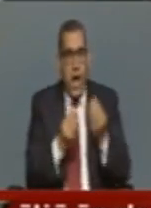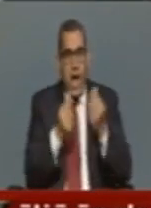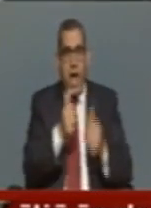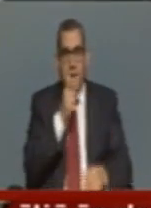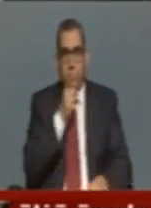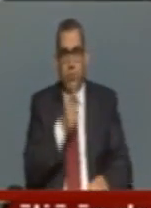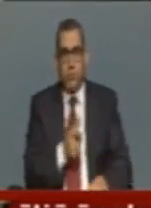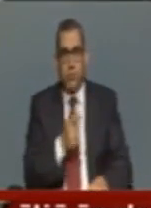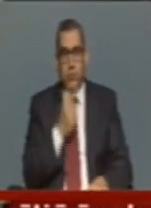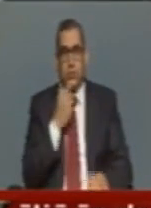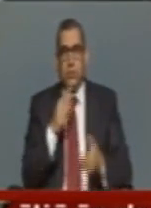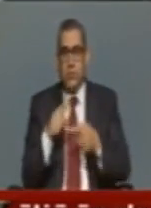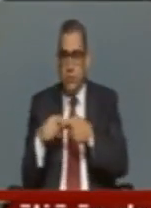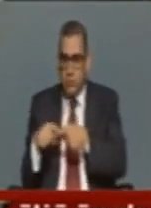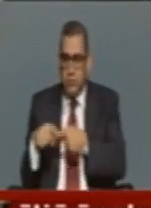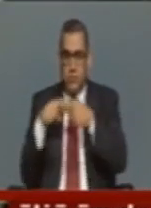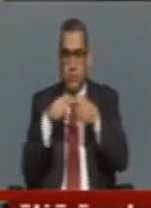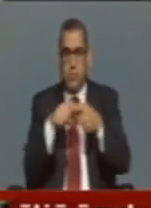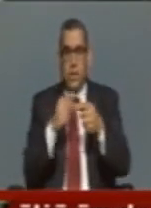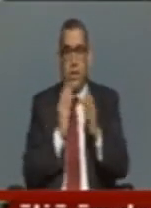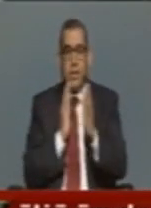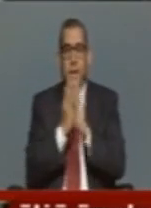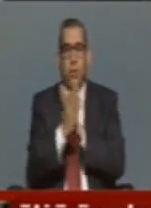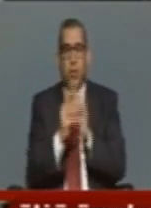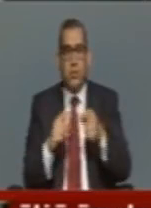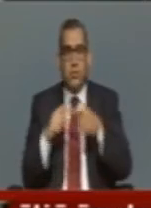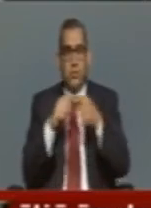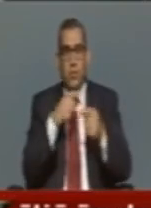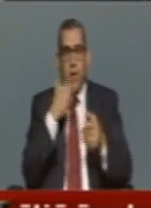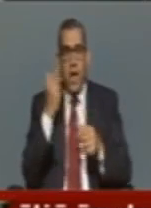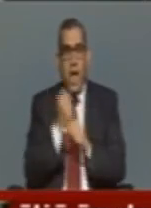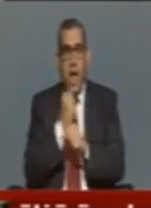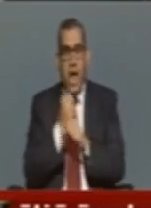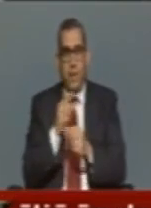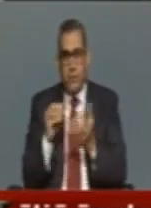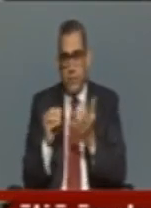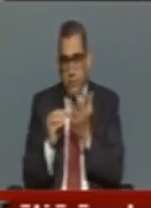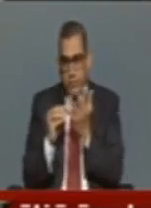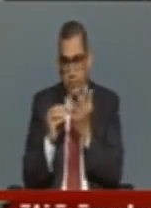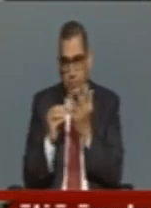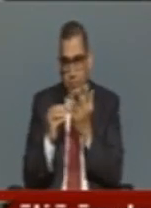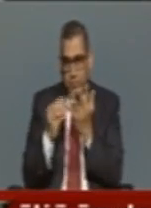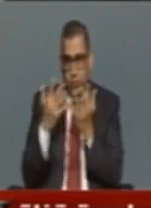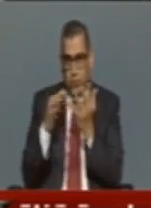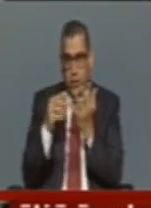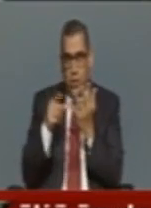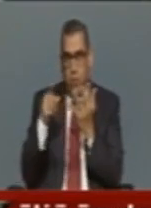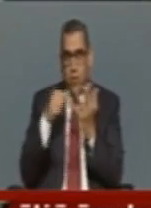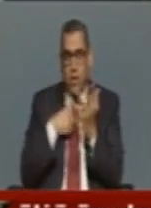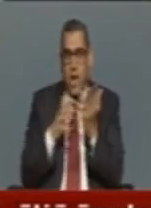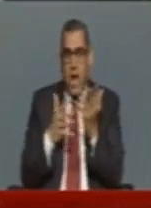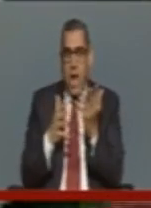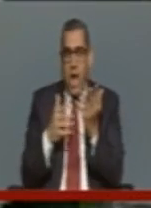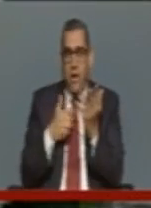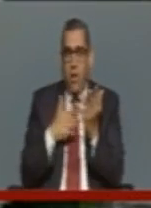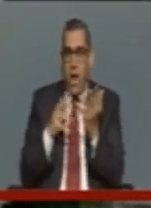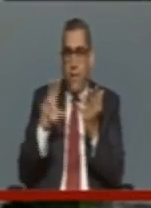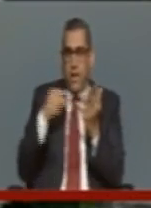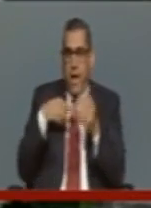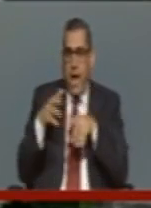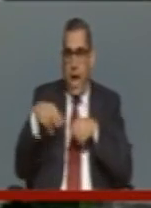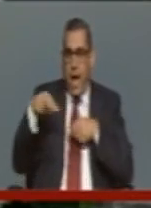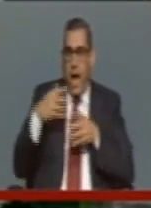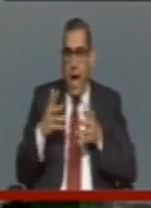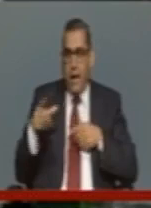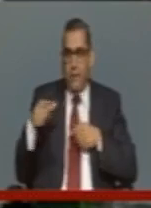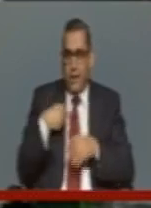انتقالي، يعني ايه تبادلي انتقالي؟ يعني بما انك انت بعمل معاك المرحلة دي دلوقتي وانت خايف وانا معاك خايف معاك. أيوة كمان. أيوة. طب انا